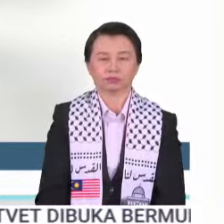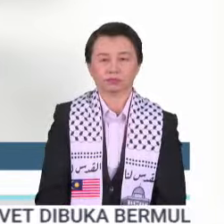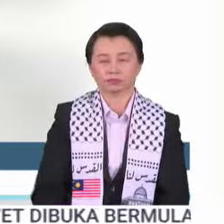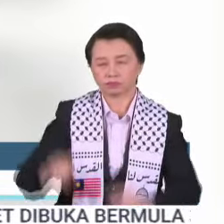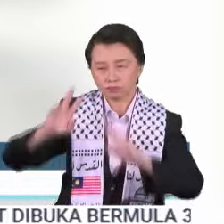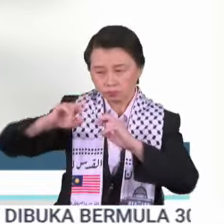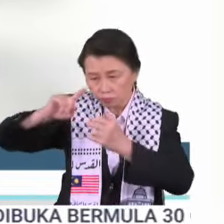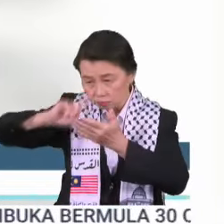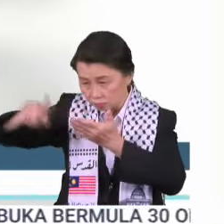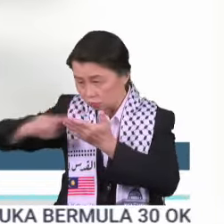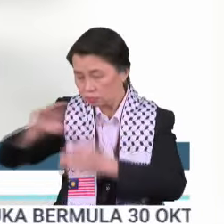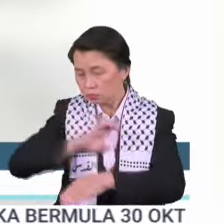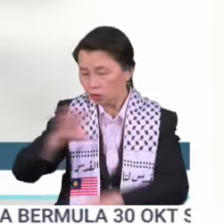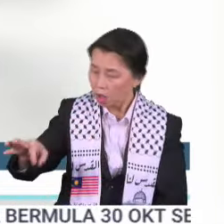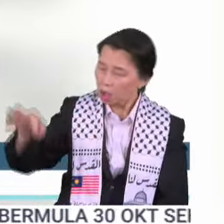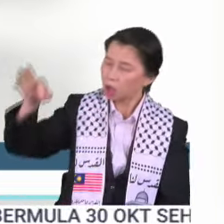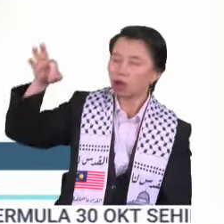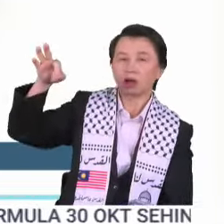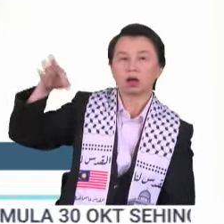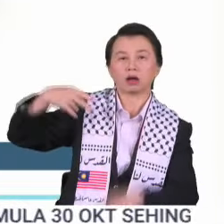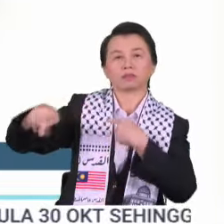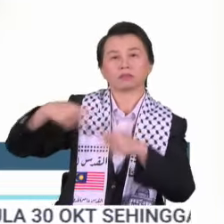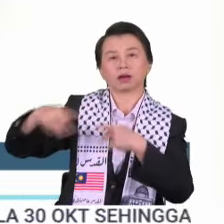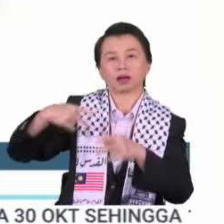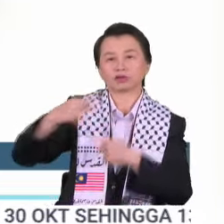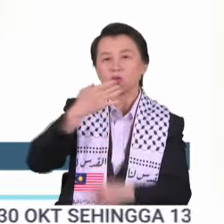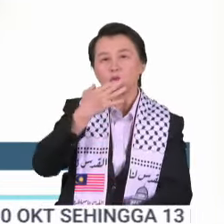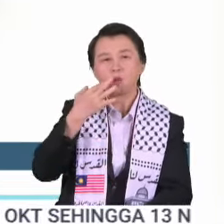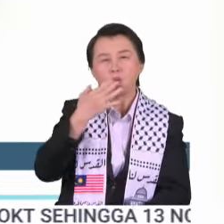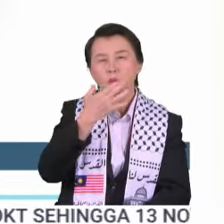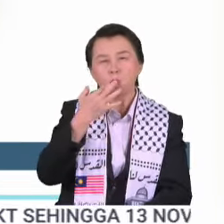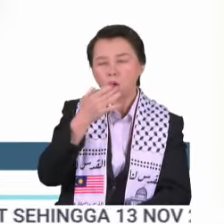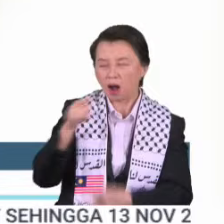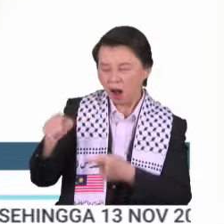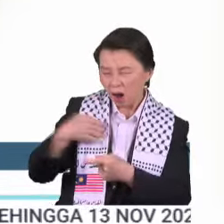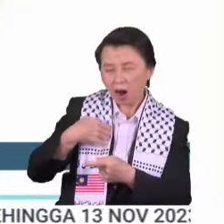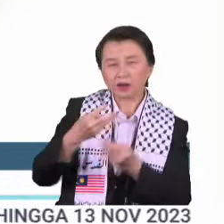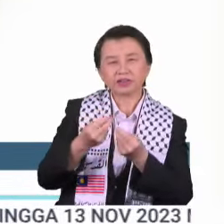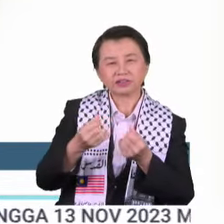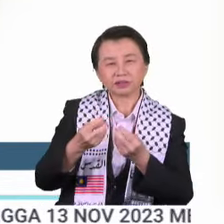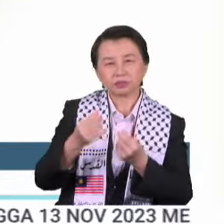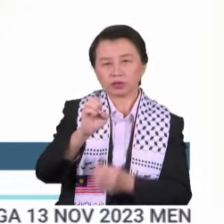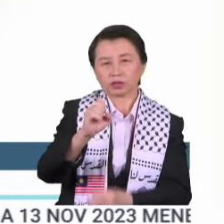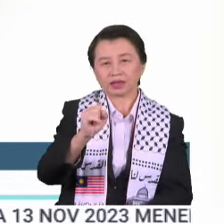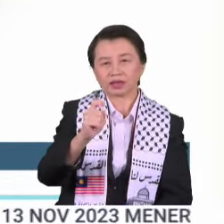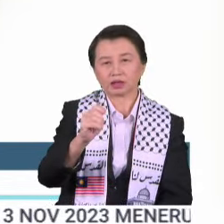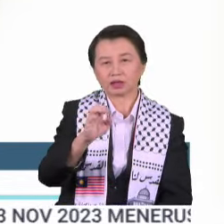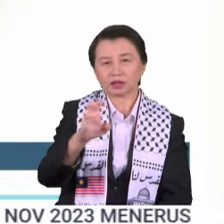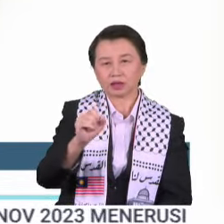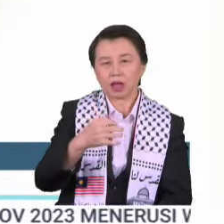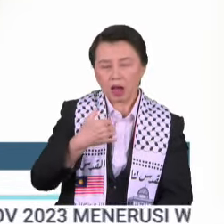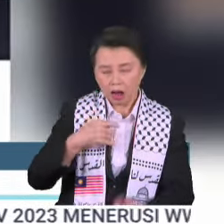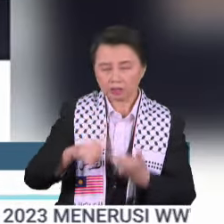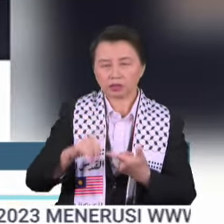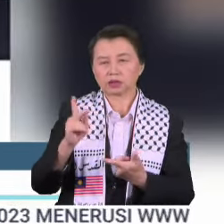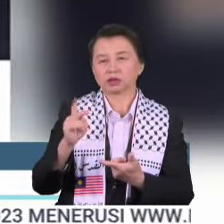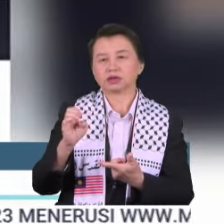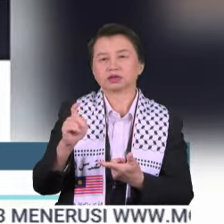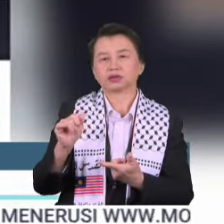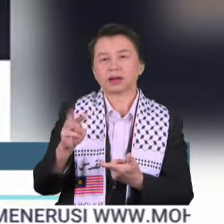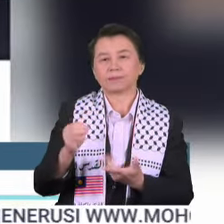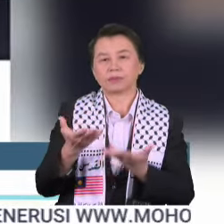Hasil pemeriksaan, polis menjumpai sepaket plastik berwarna-warni mengandungi serbuk ecstasy dan ketamin